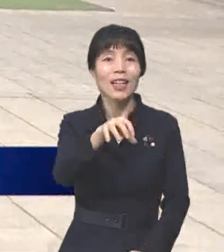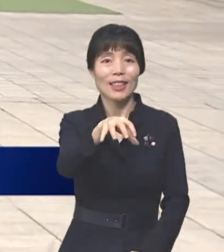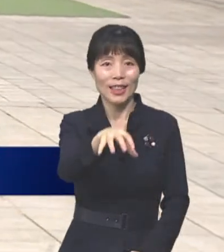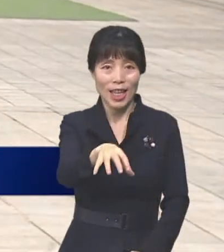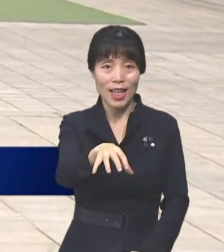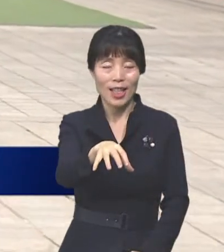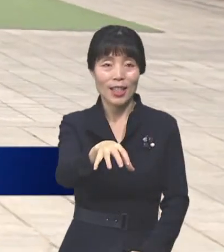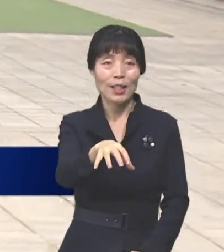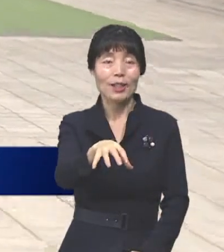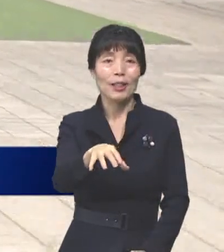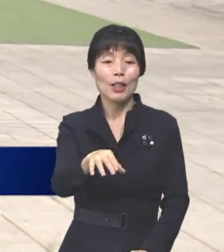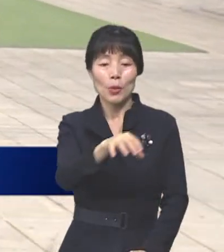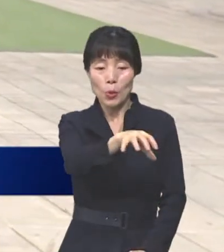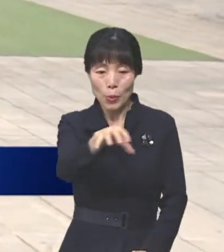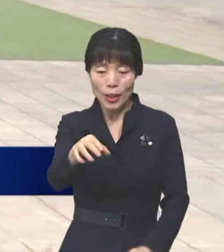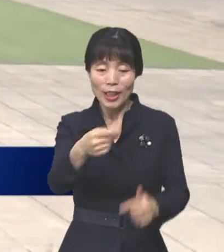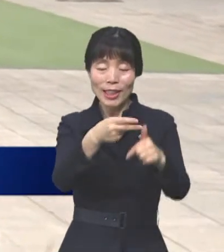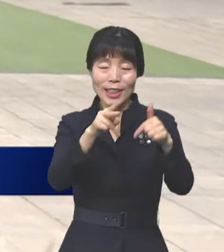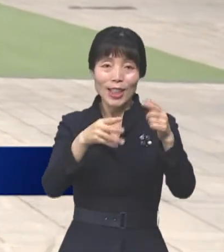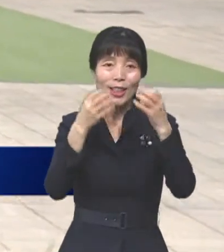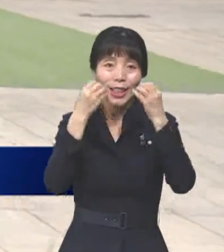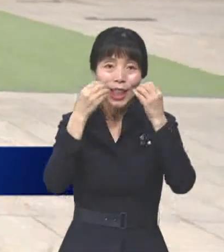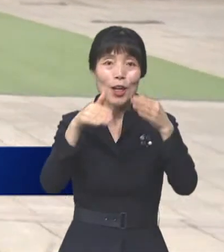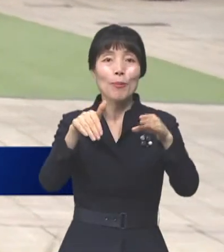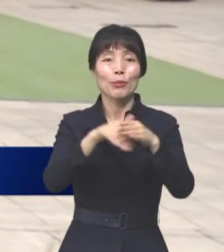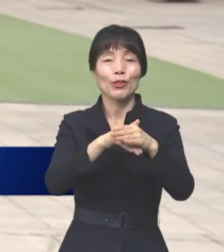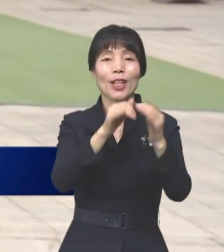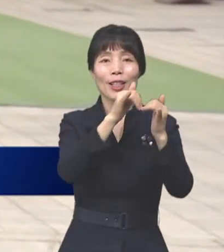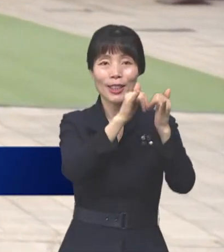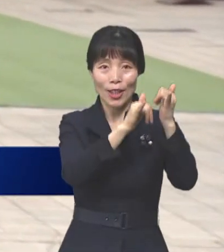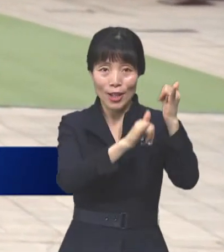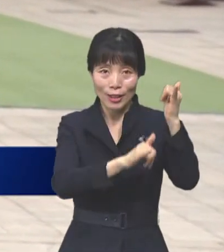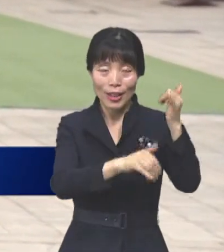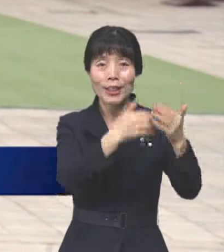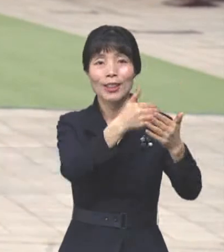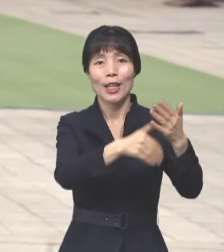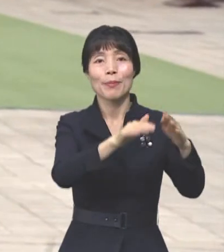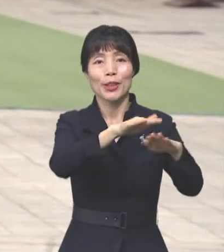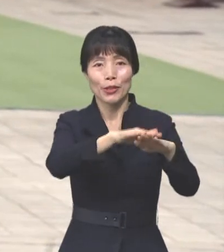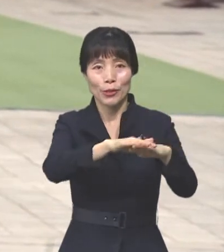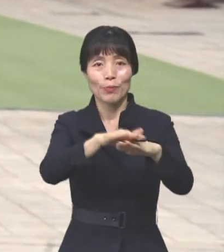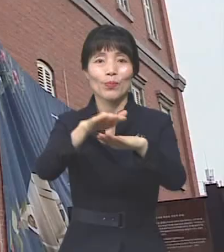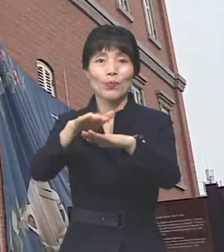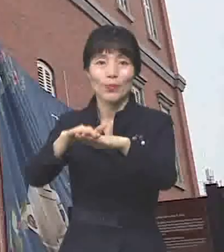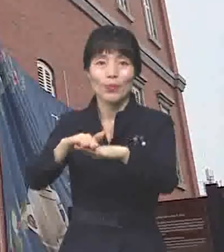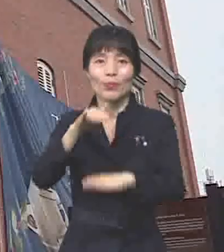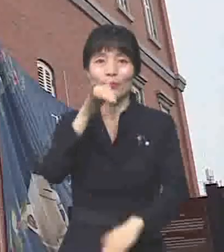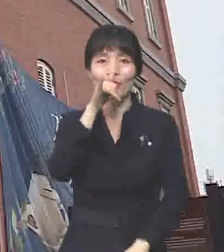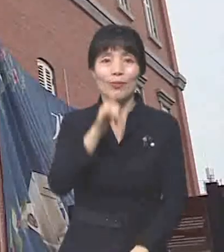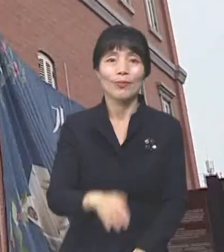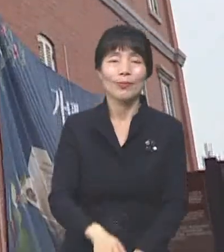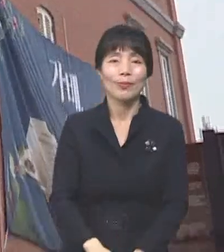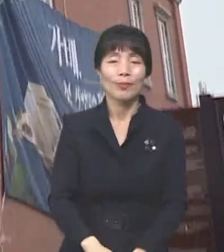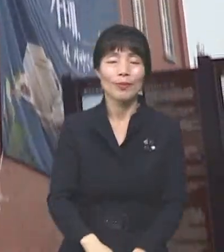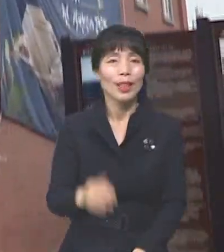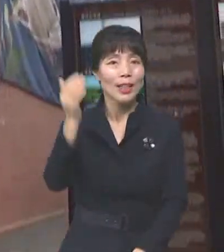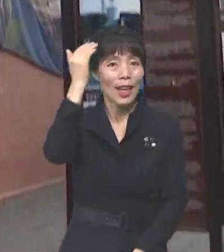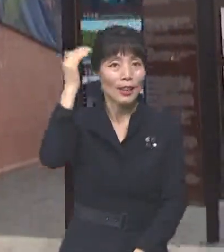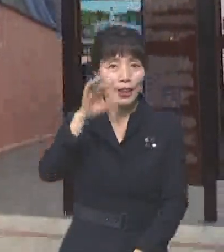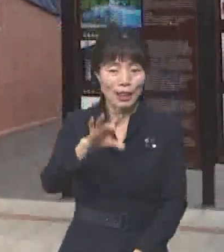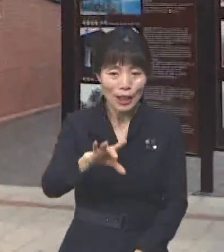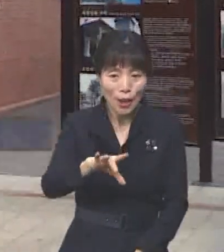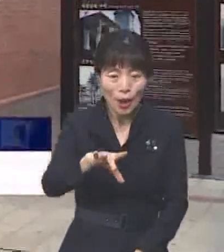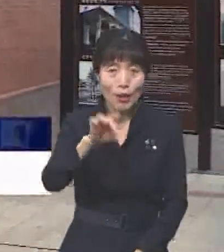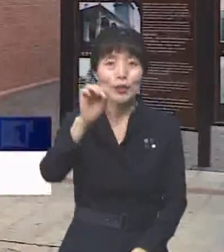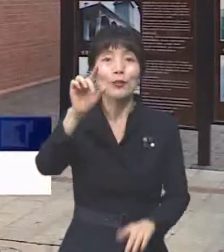일대에는 곳곳으로 인천의 근대 문화 역사가 고스란히 남아 숨쉬고 있습니다. 우리나라 최초의